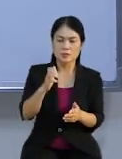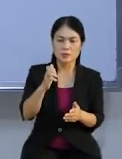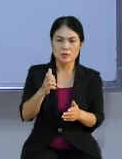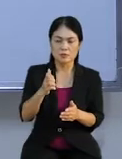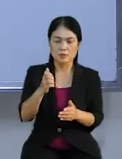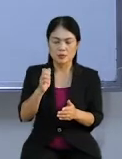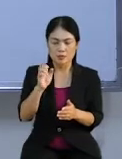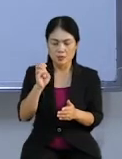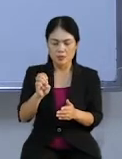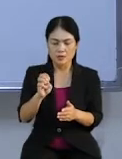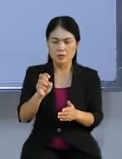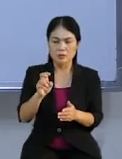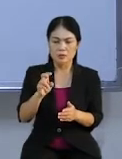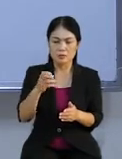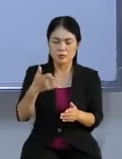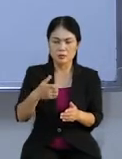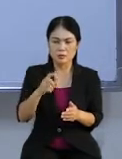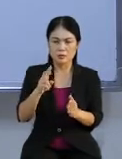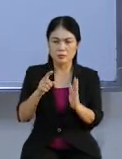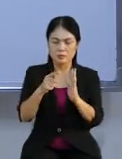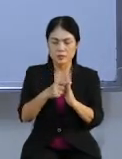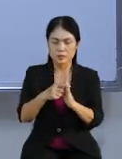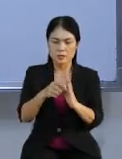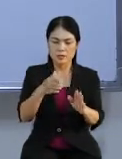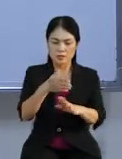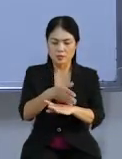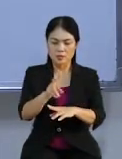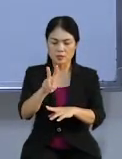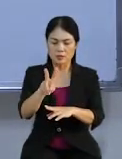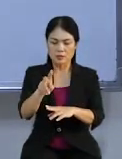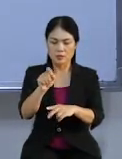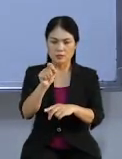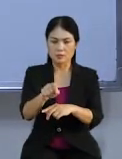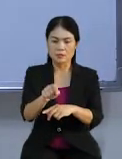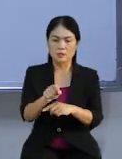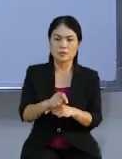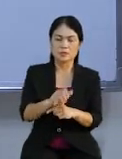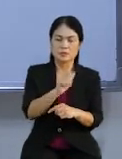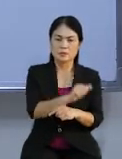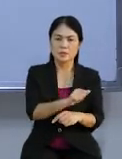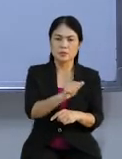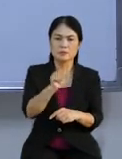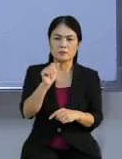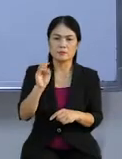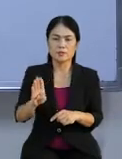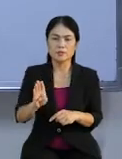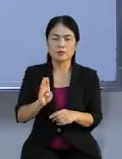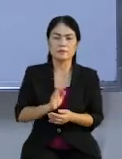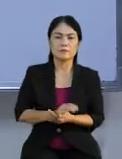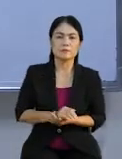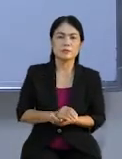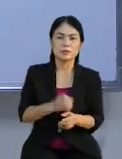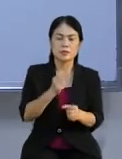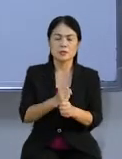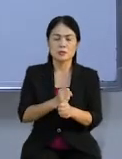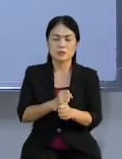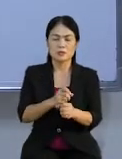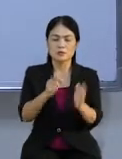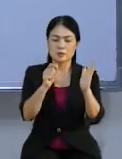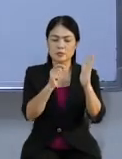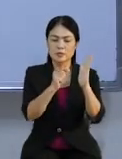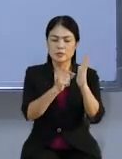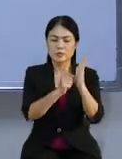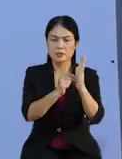nia pi trong nói và cắt nia pi trong nói đại dốt trong nói tạm pi cứ trong nói e nâng trong nói bí phơ chịp chật